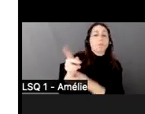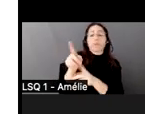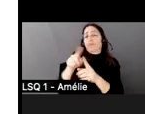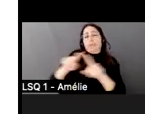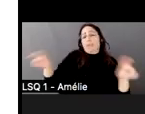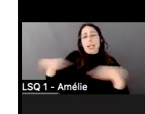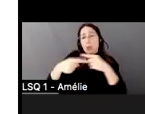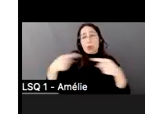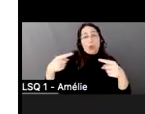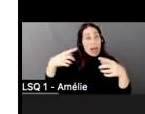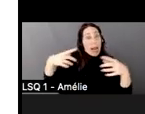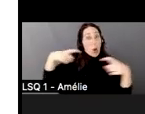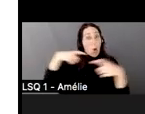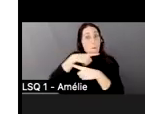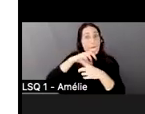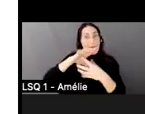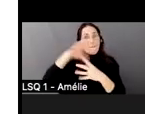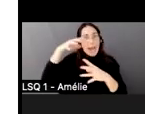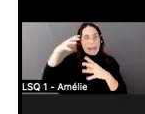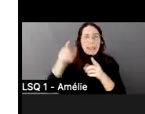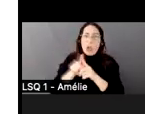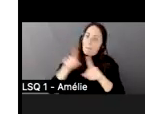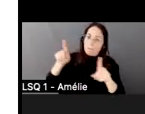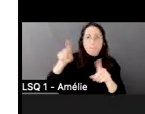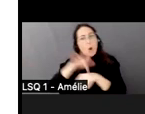sujets complexes rencontrés, sur terrain.